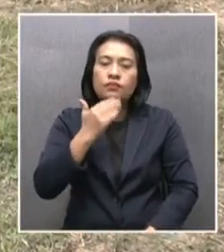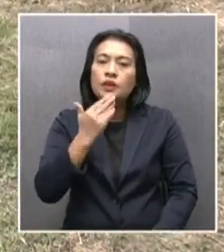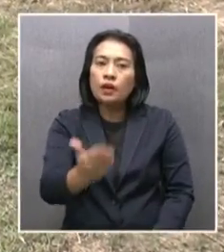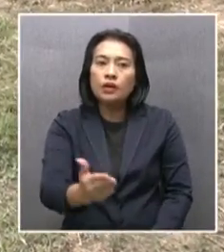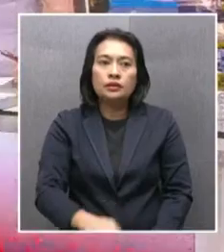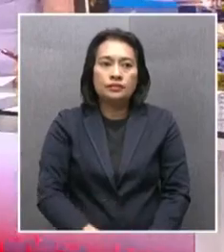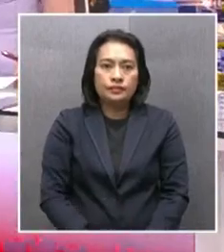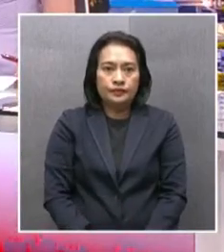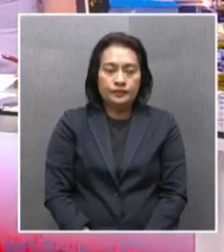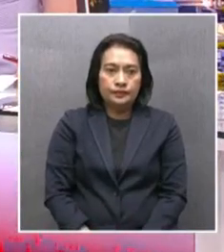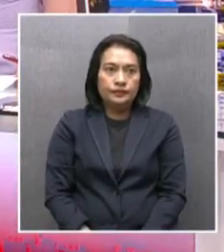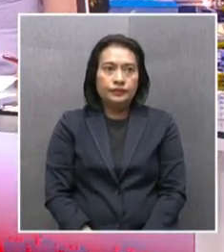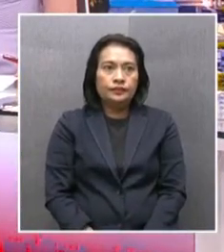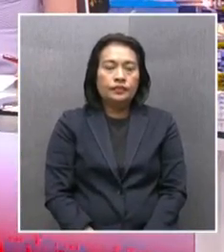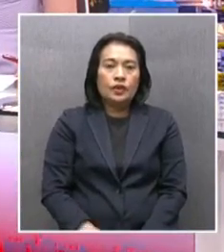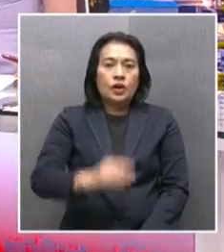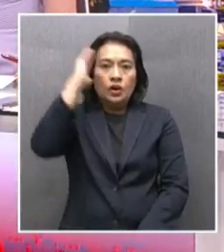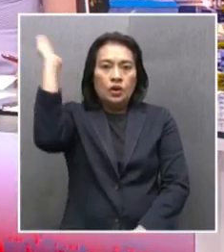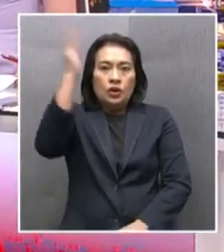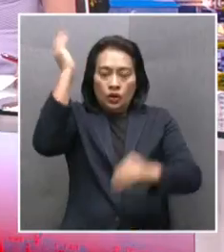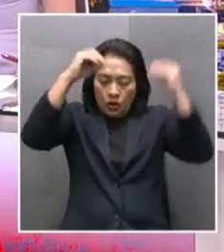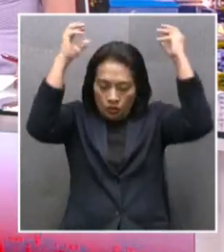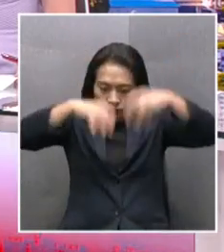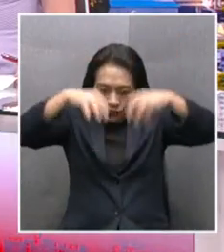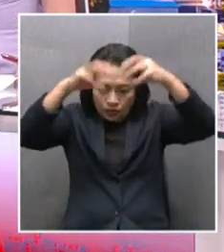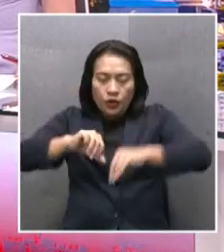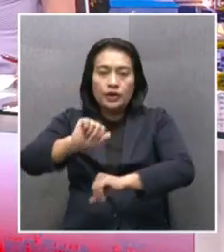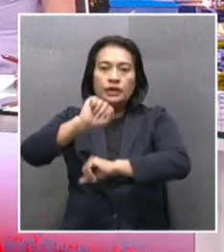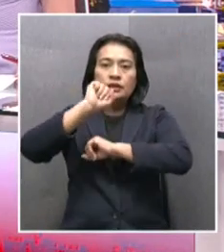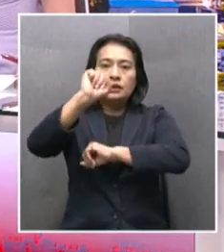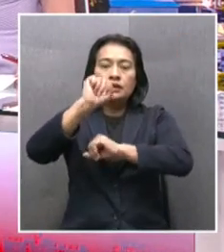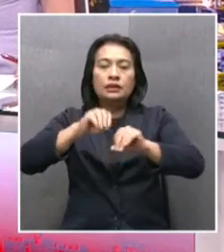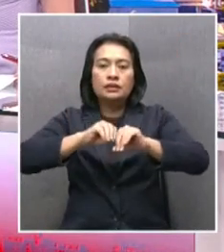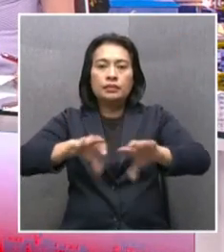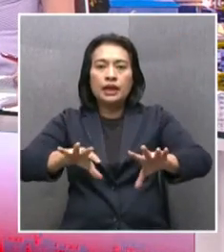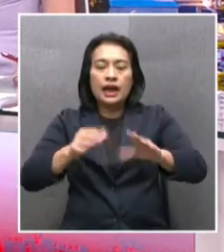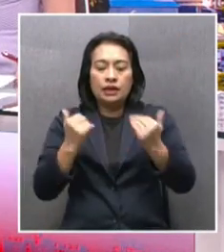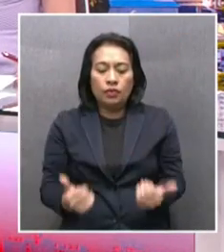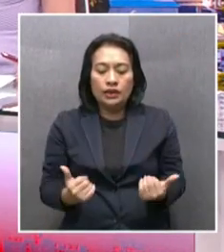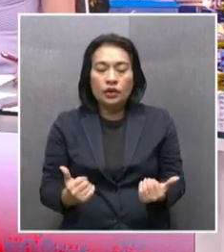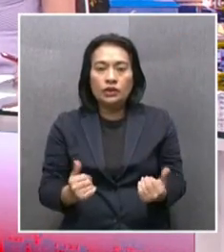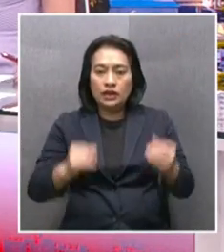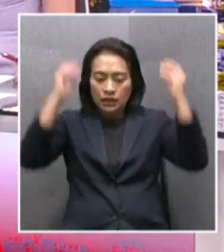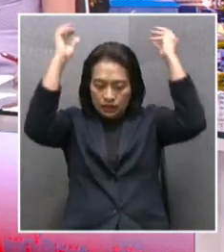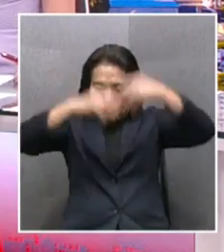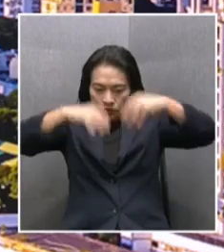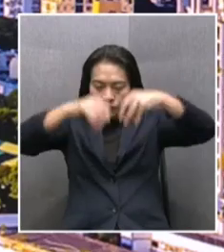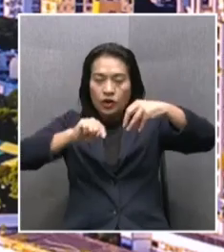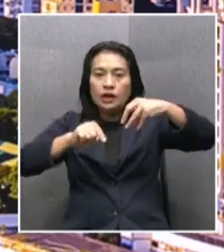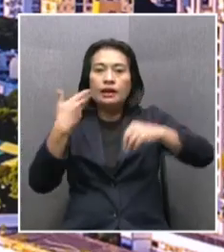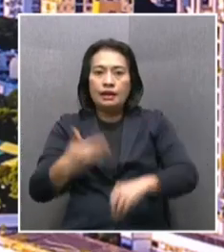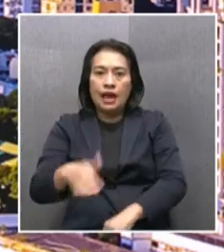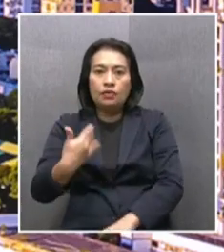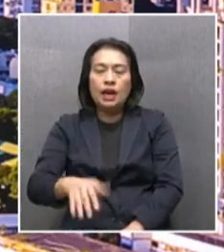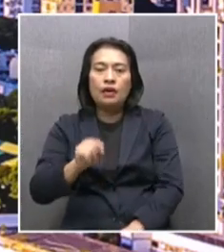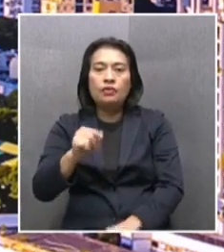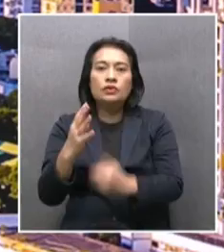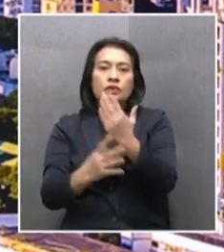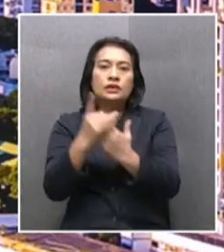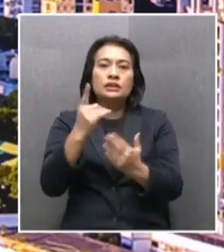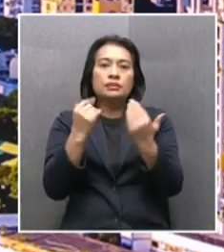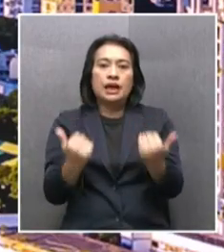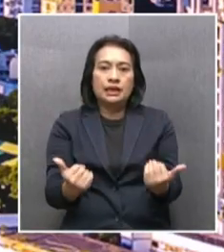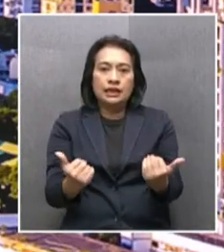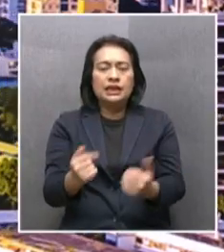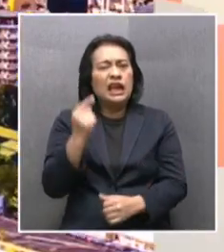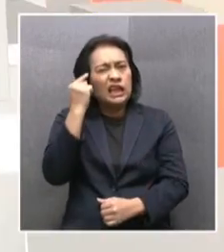ทางด้านกรมอุตุนิยมวิทยาเตรียมที่จะประกาศเข้าสู่ฤดูฝนปลายสัปดาห์นี้แล้วนะคะแล้วก็บอกด้วยนะคะว่าคาดการณ์